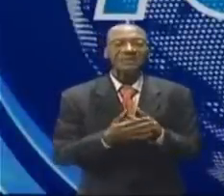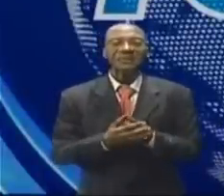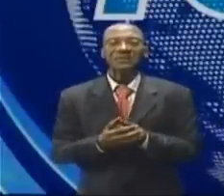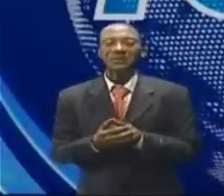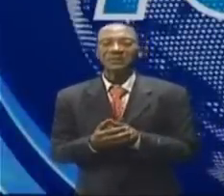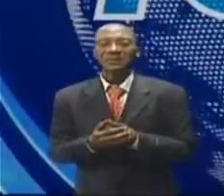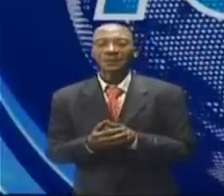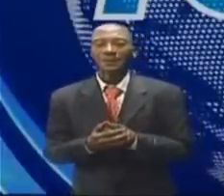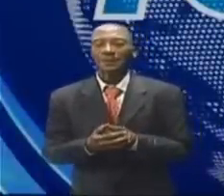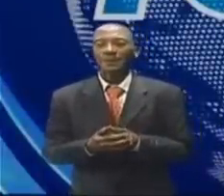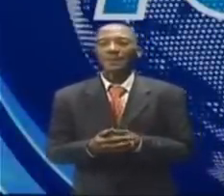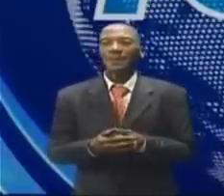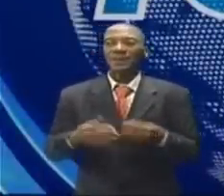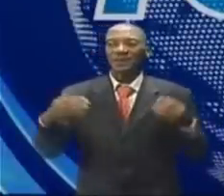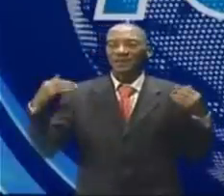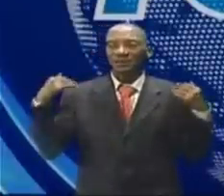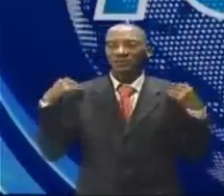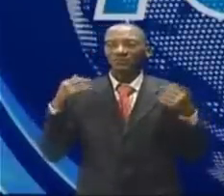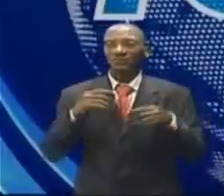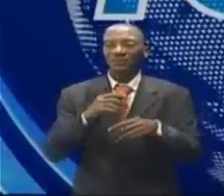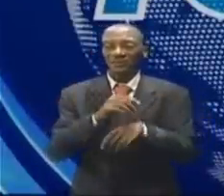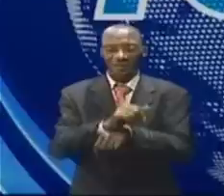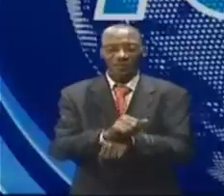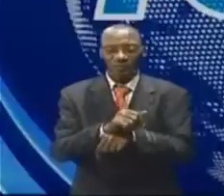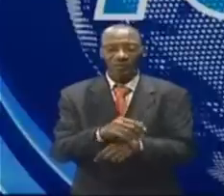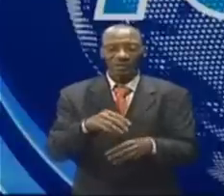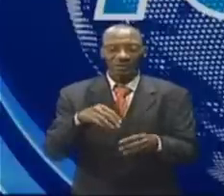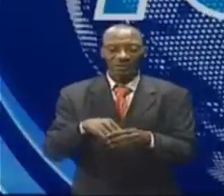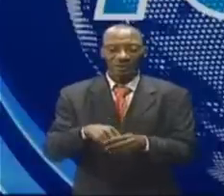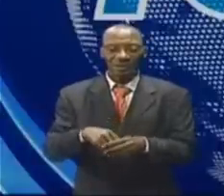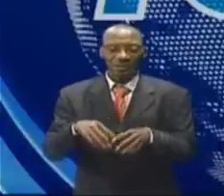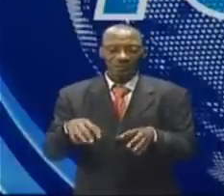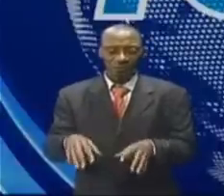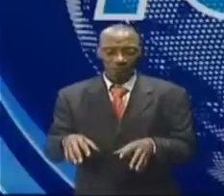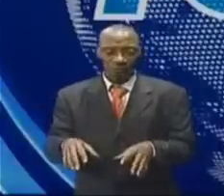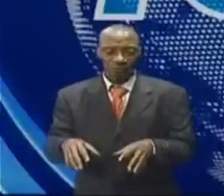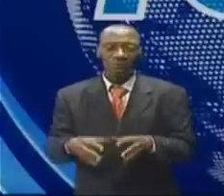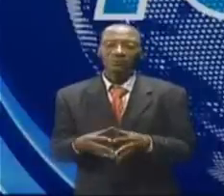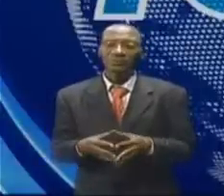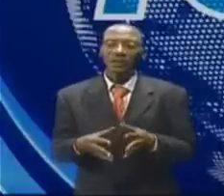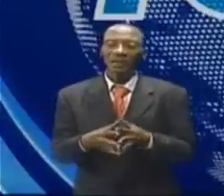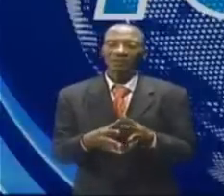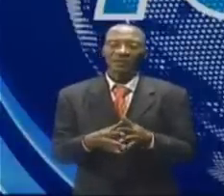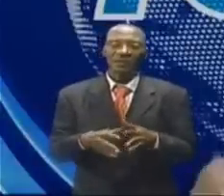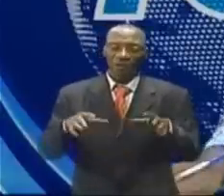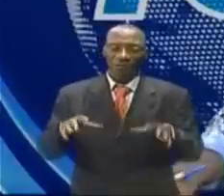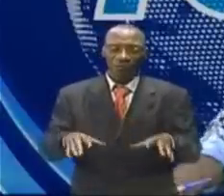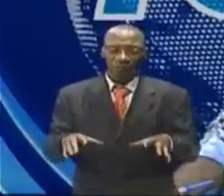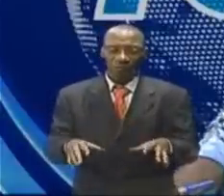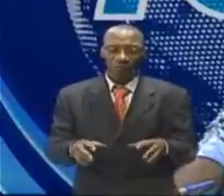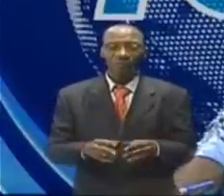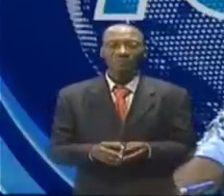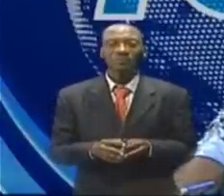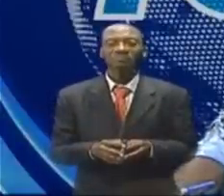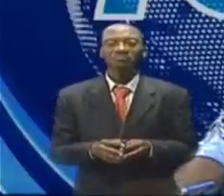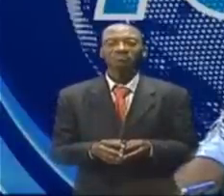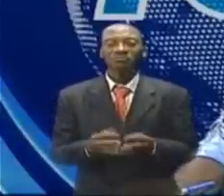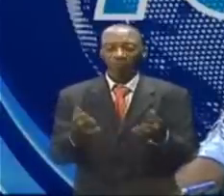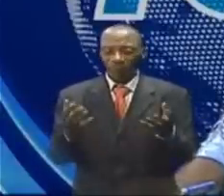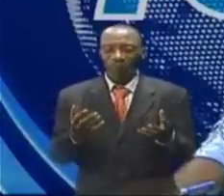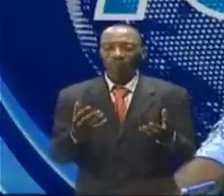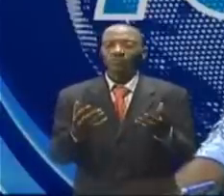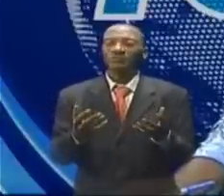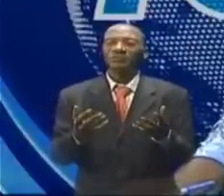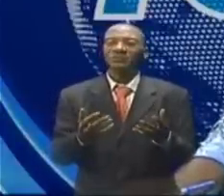jeu traditionnel local originaire de la RDC et de la République du Congo, joué principalement par les femmes et parmi les compétitions sportives